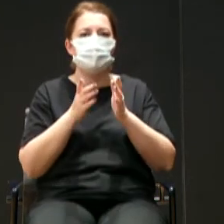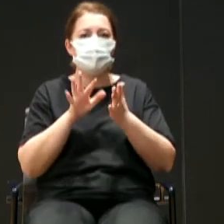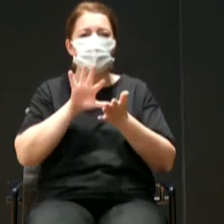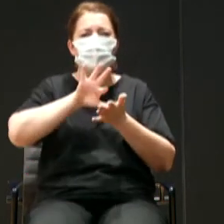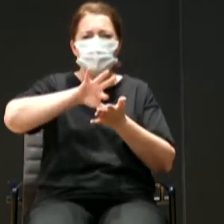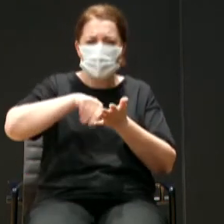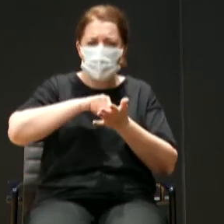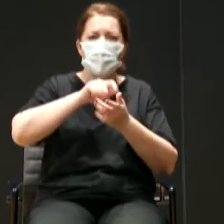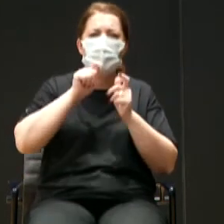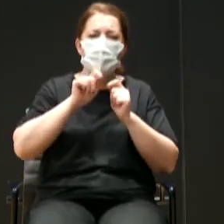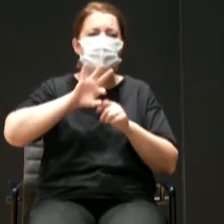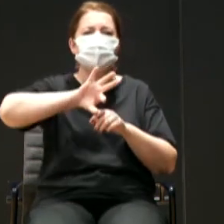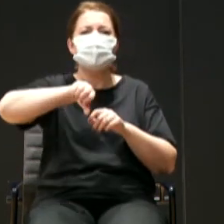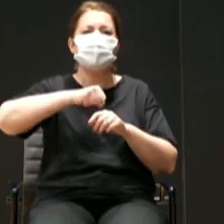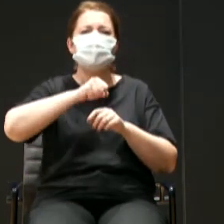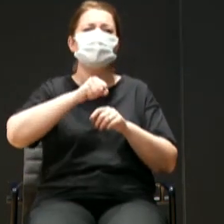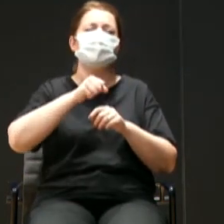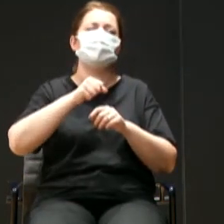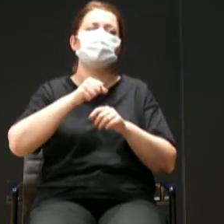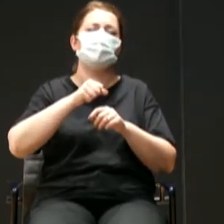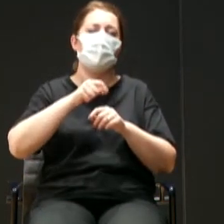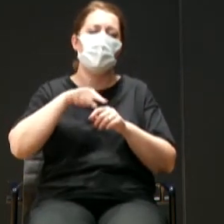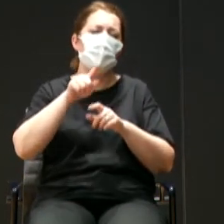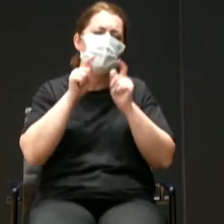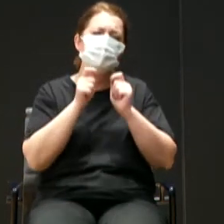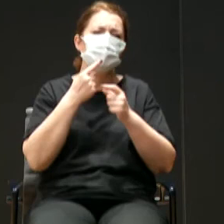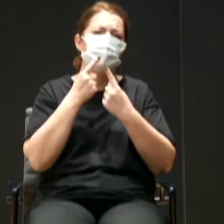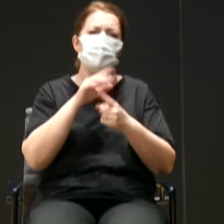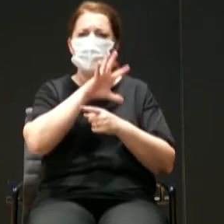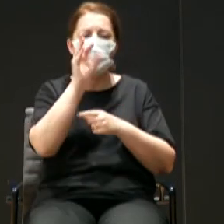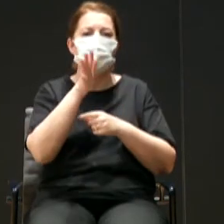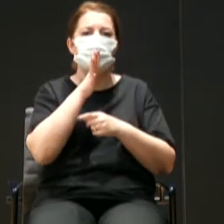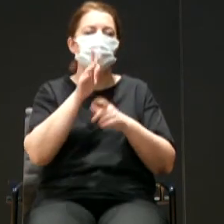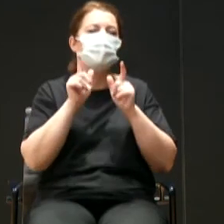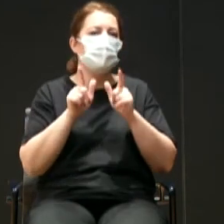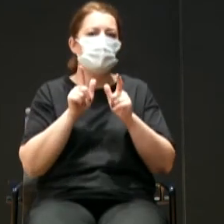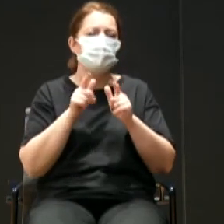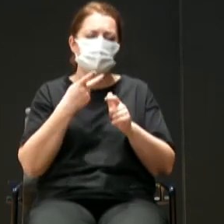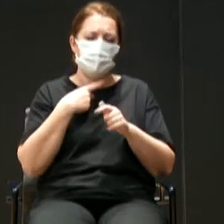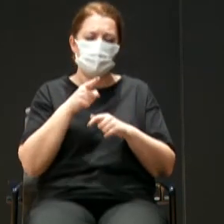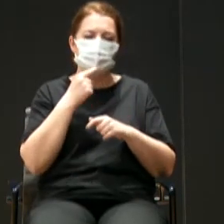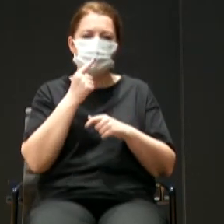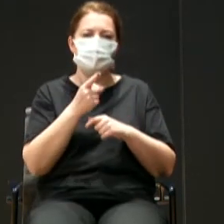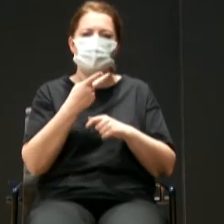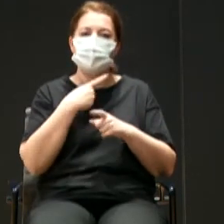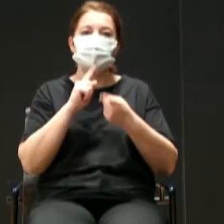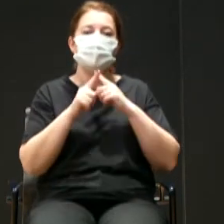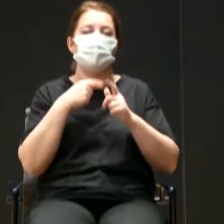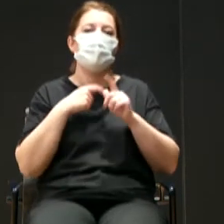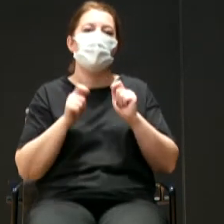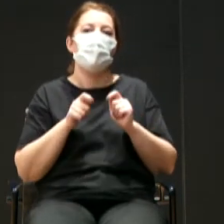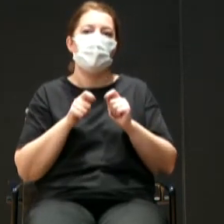Çalan, çırpan, hırsızlık, uğursuzluk, yolsuzluk yapanları bu ülke insanının bilme hakkı var. Ben bunu söylüyorum. Ben siyaset yapıyorum